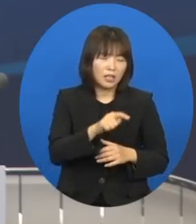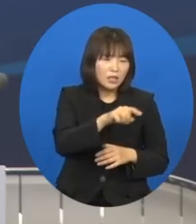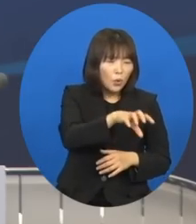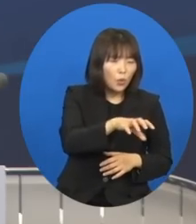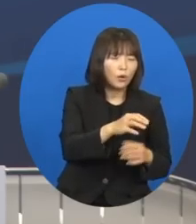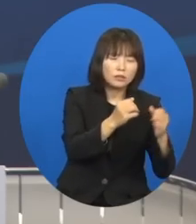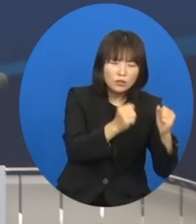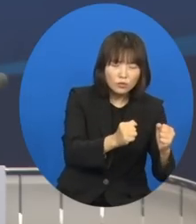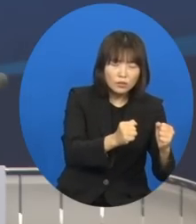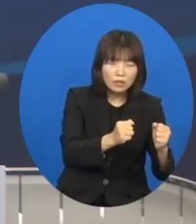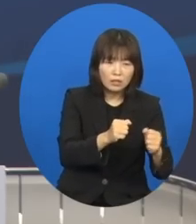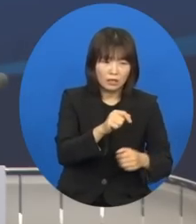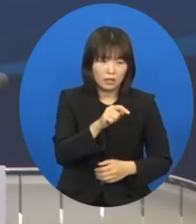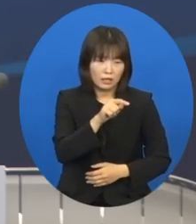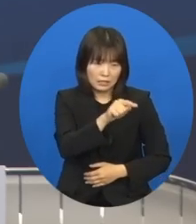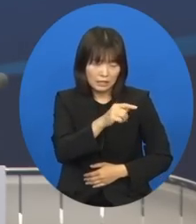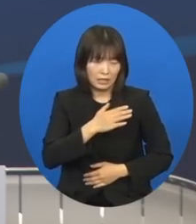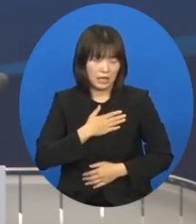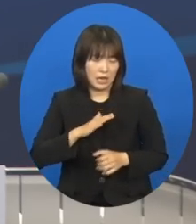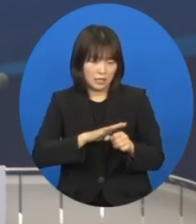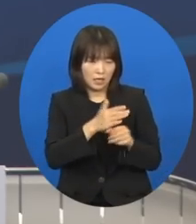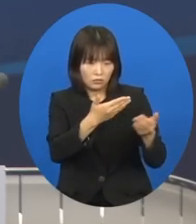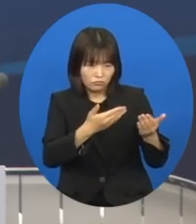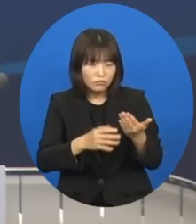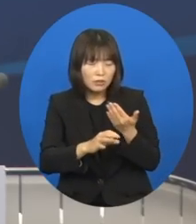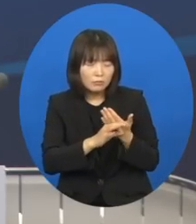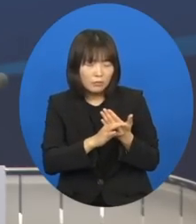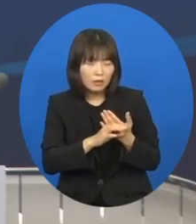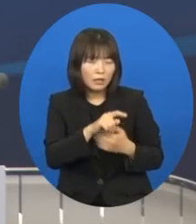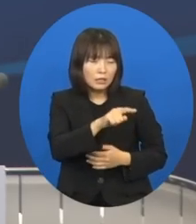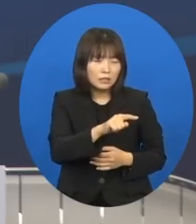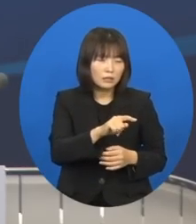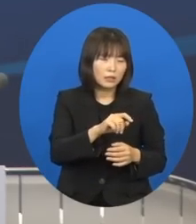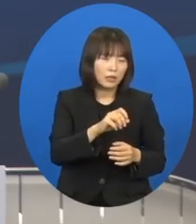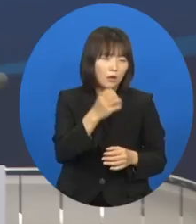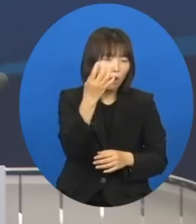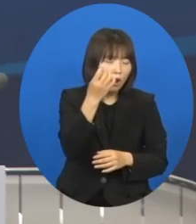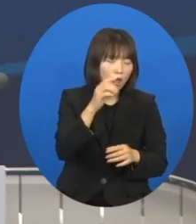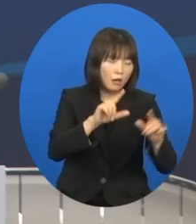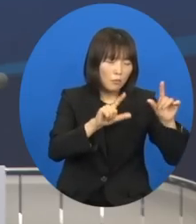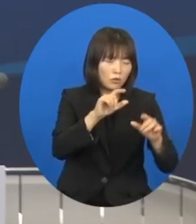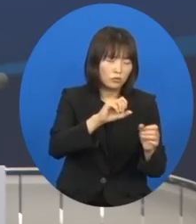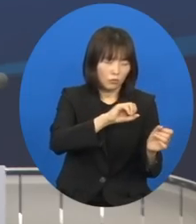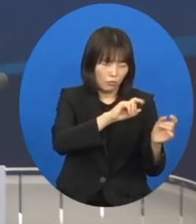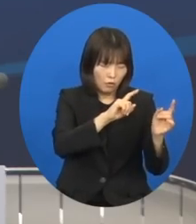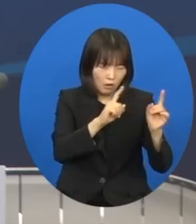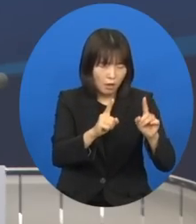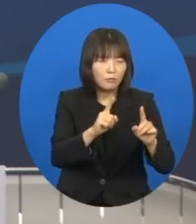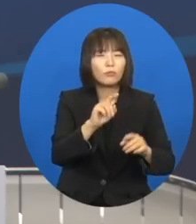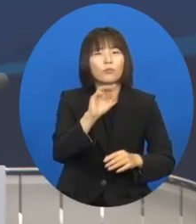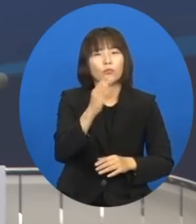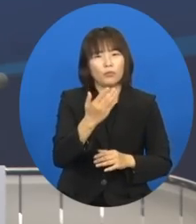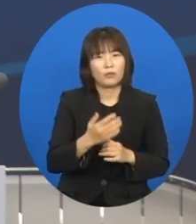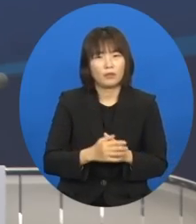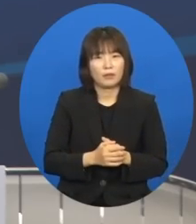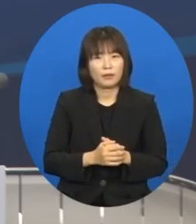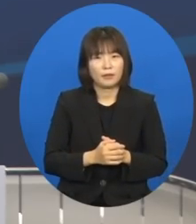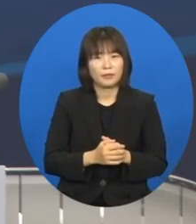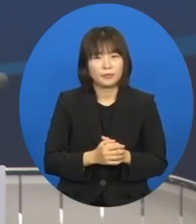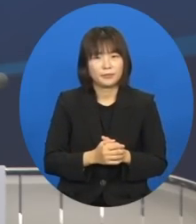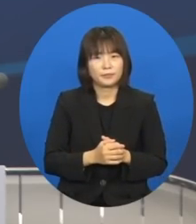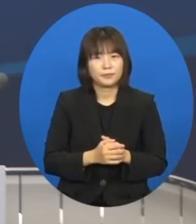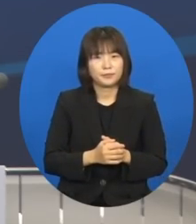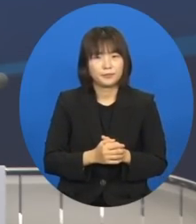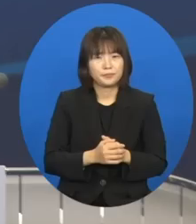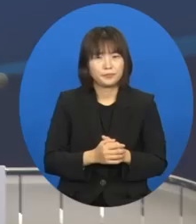그대가 나를 정녕 사랑한다면 그대의 본 모습을 회복하게 될 것이라오. 이 흑설공주 사랑을